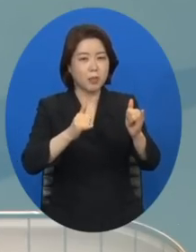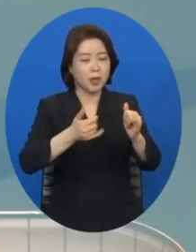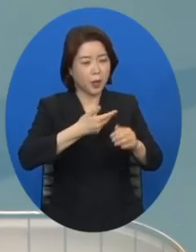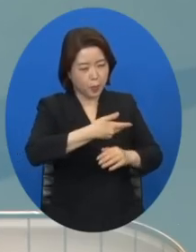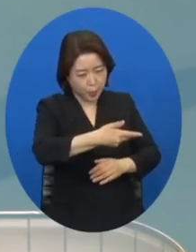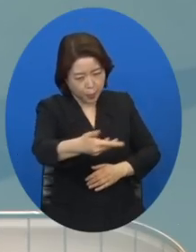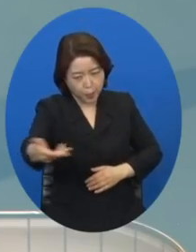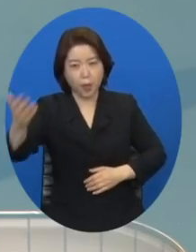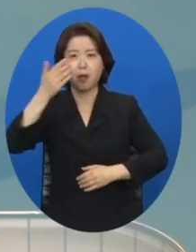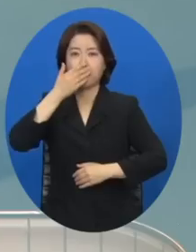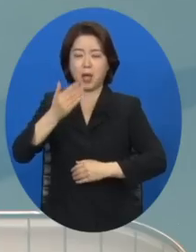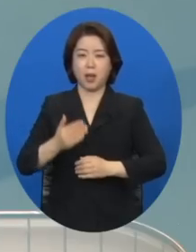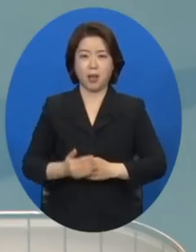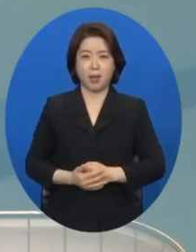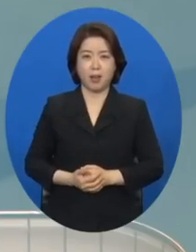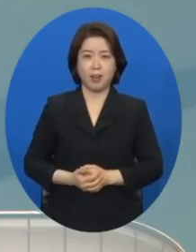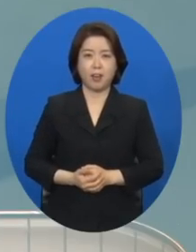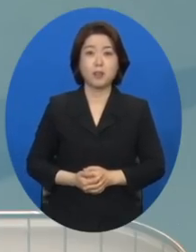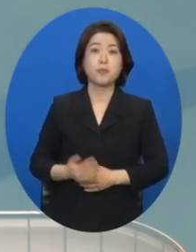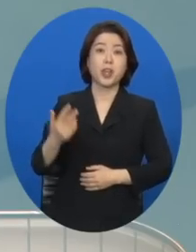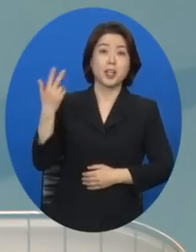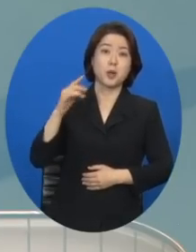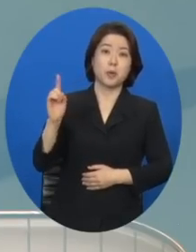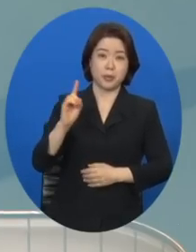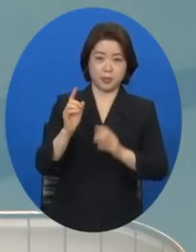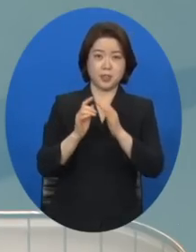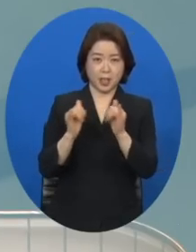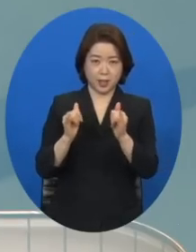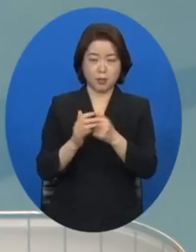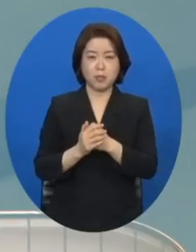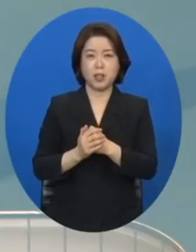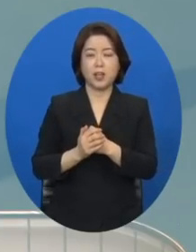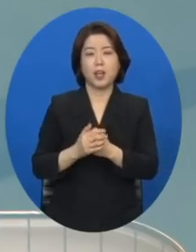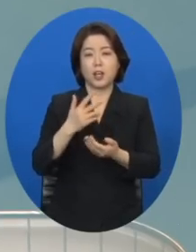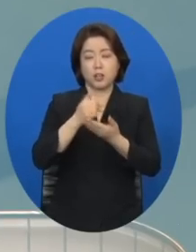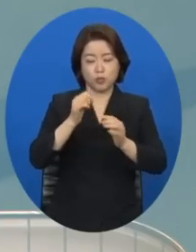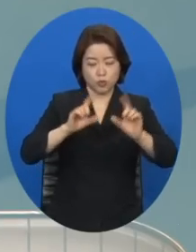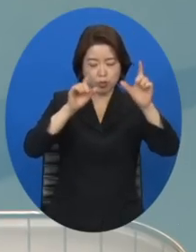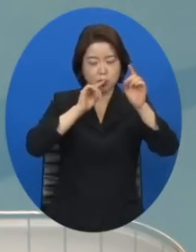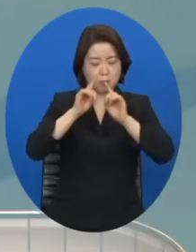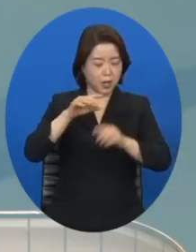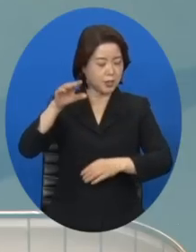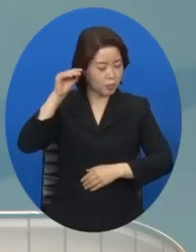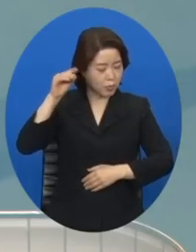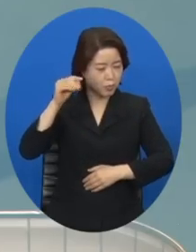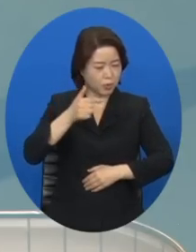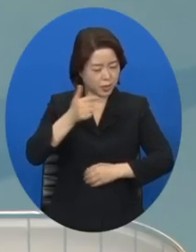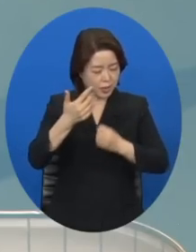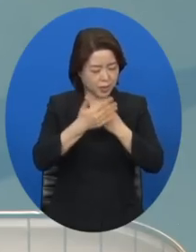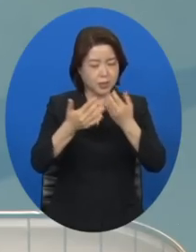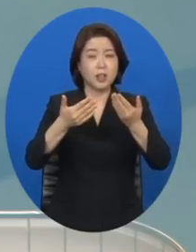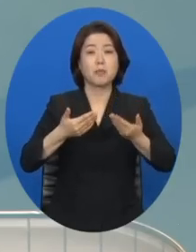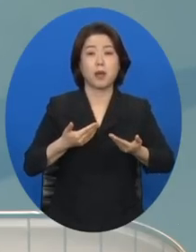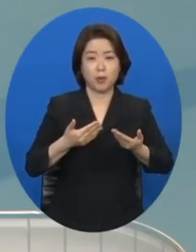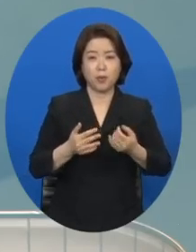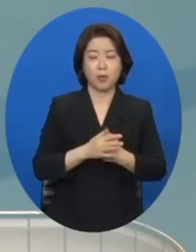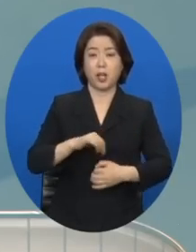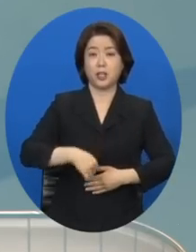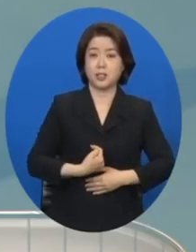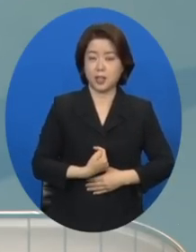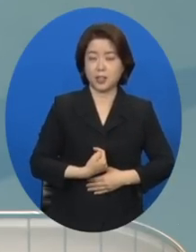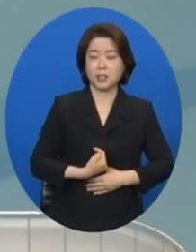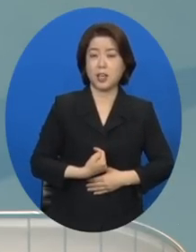하시는 거예요 지난주에 어떤 분께서 주님 말씀을 듣고 너무나 큰 은혜를 받으시고 본의학이